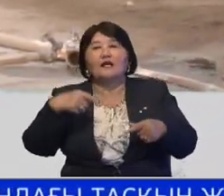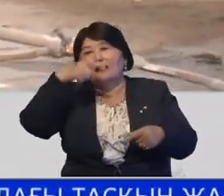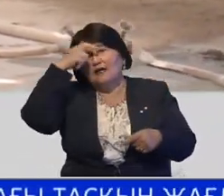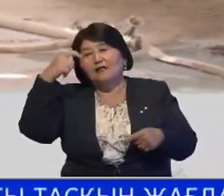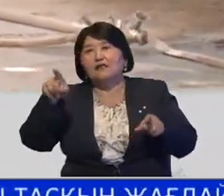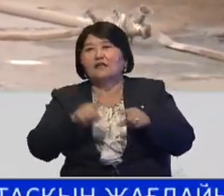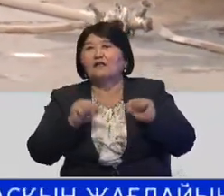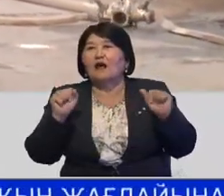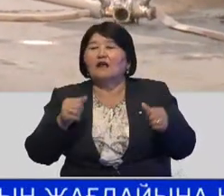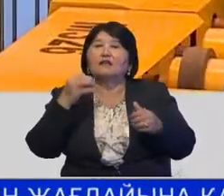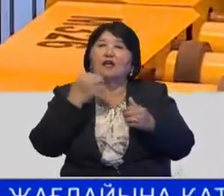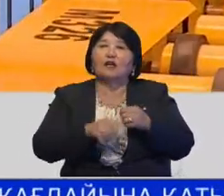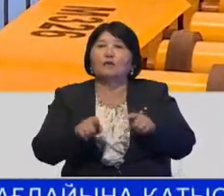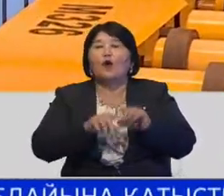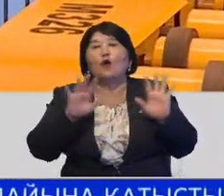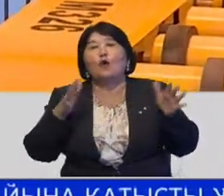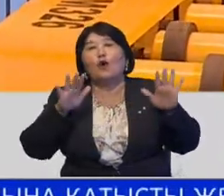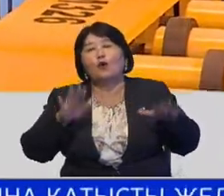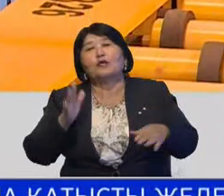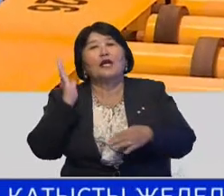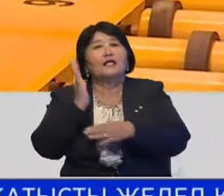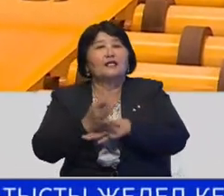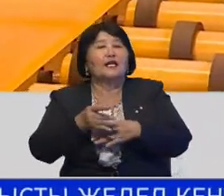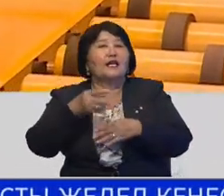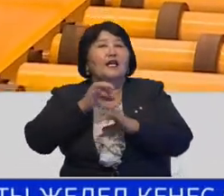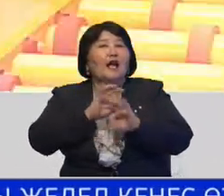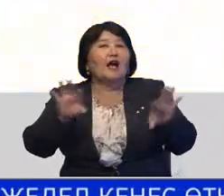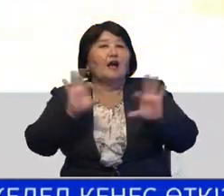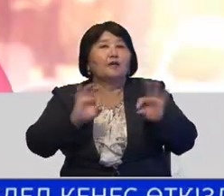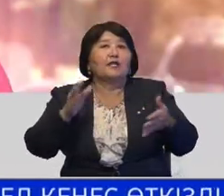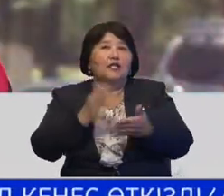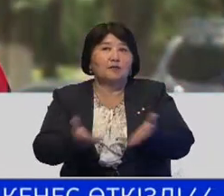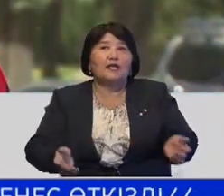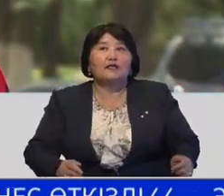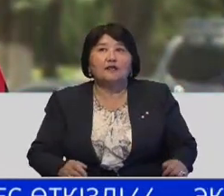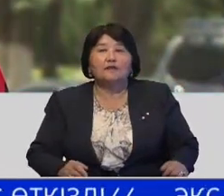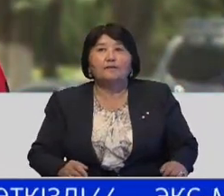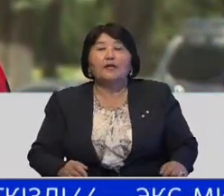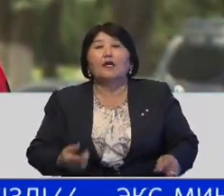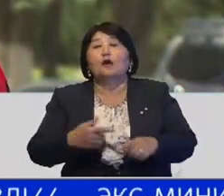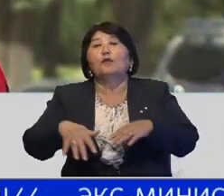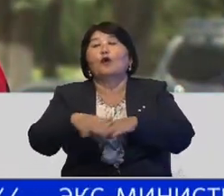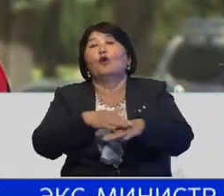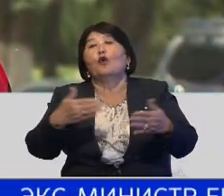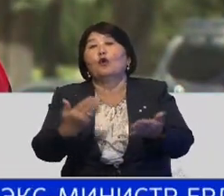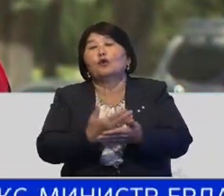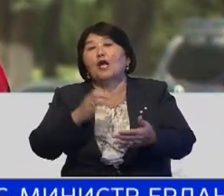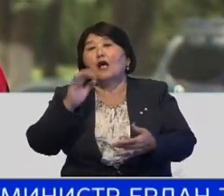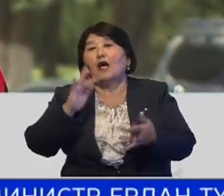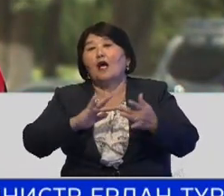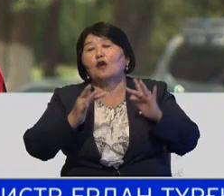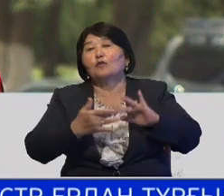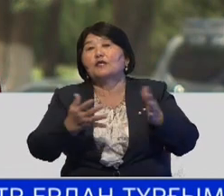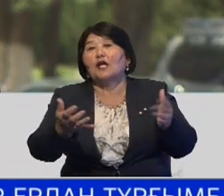ыстықта ызғырық аязға қарамастан оқиға орнынан тікелей эфирде ақпарат таратып келеді. Бүгінде қоғамның жаңалықты әлеуметтік